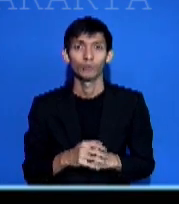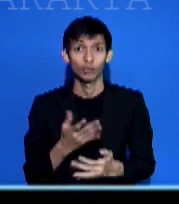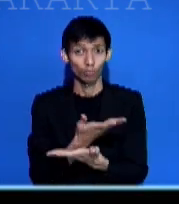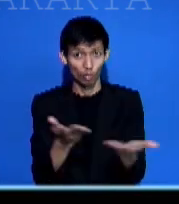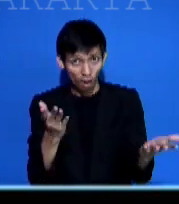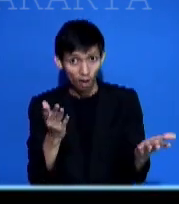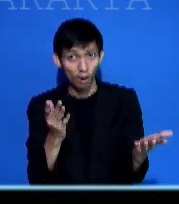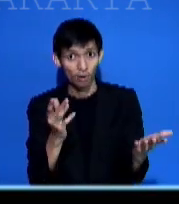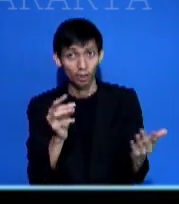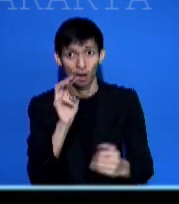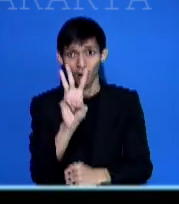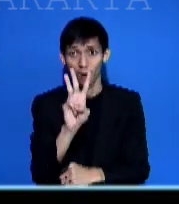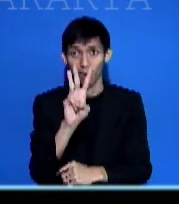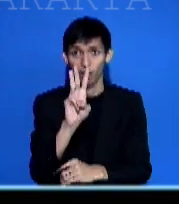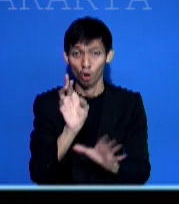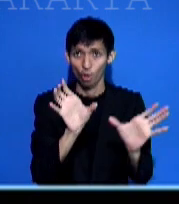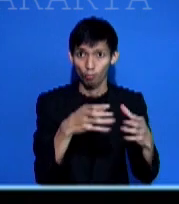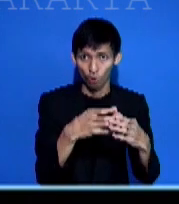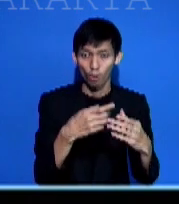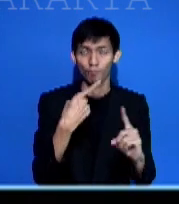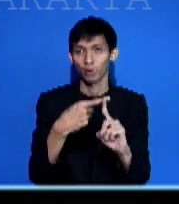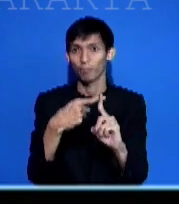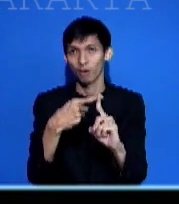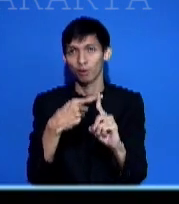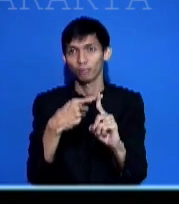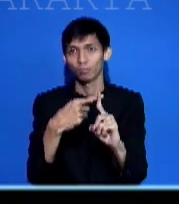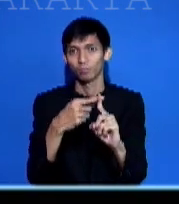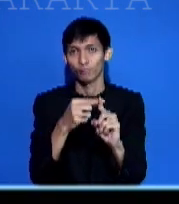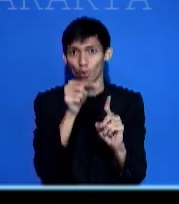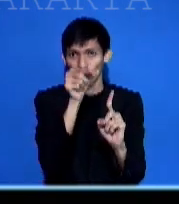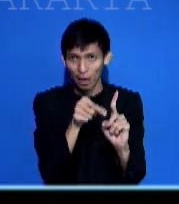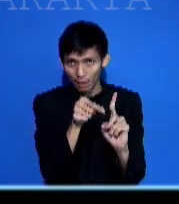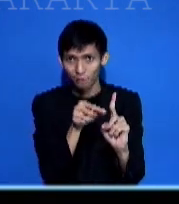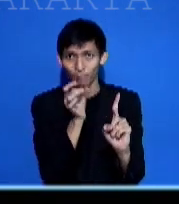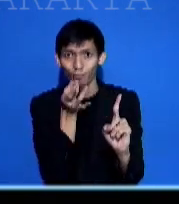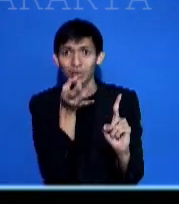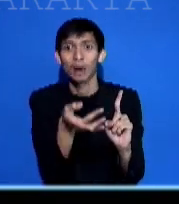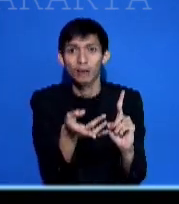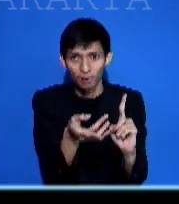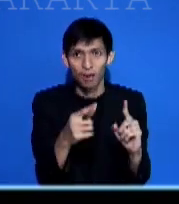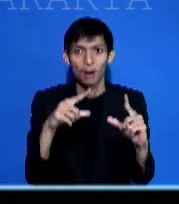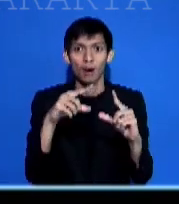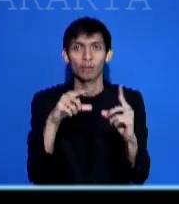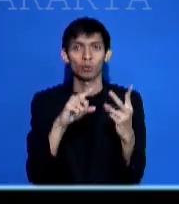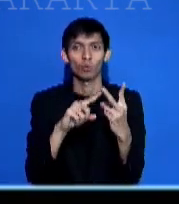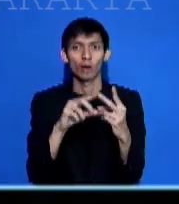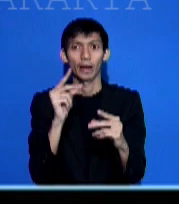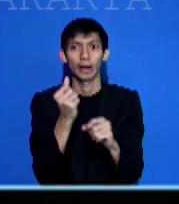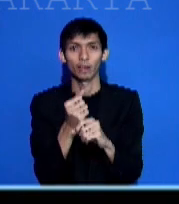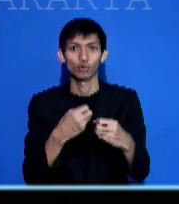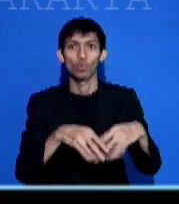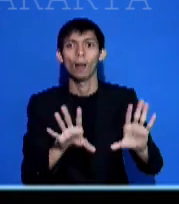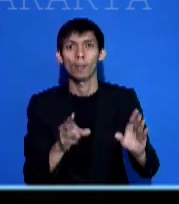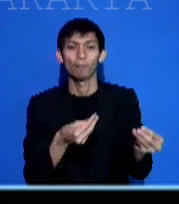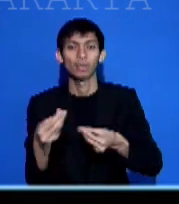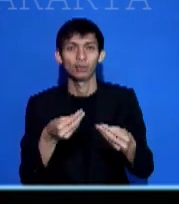3 kelompok, yang pertama yang memang pemodalnya, saudara AR, kemudian GR ini juga ikut memarketing,